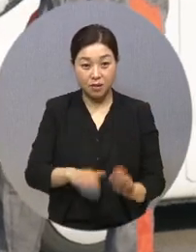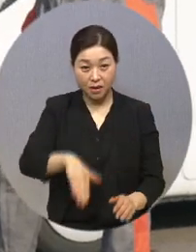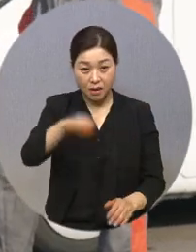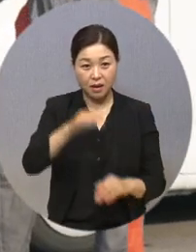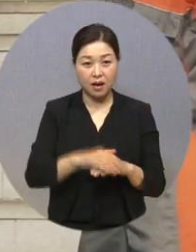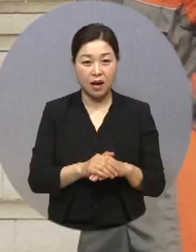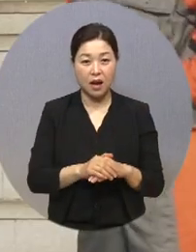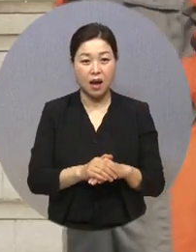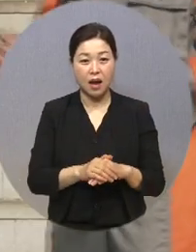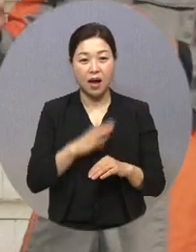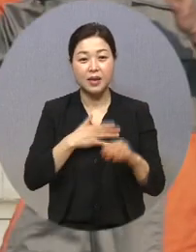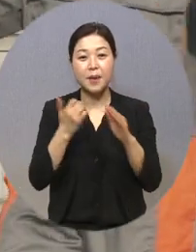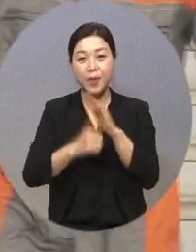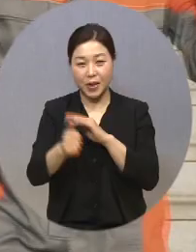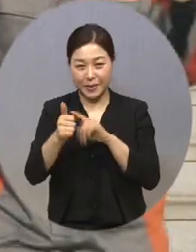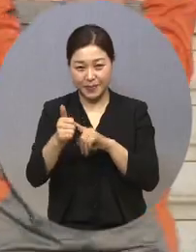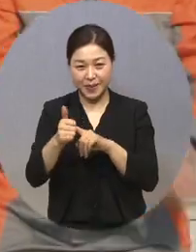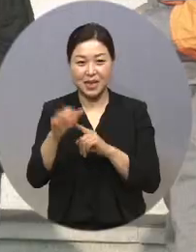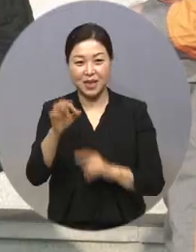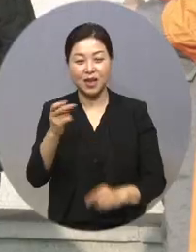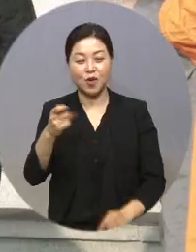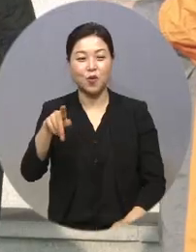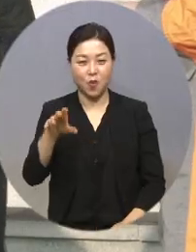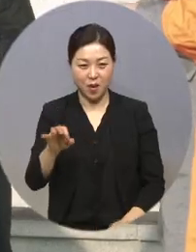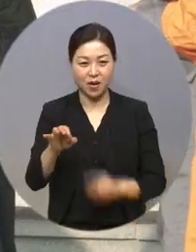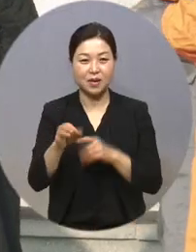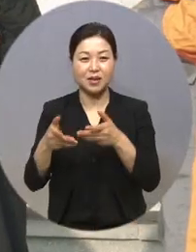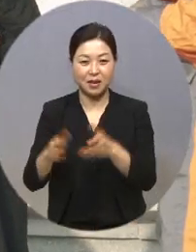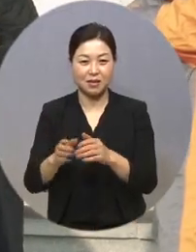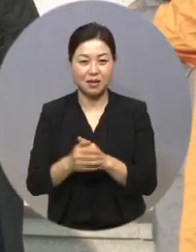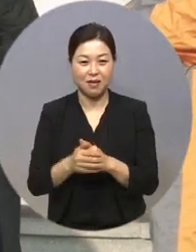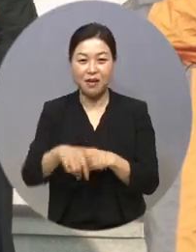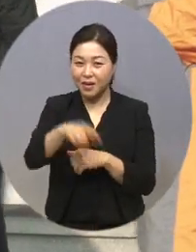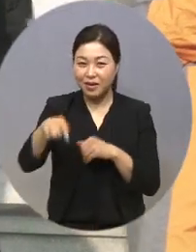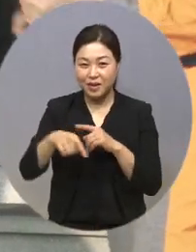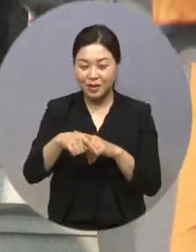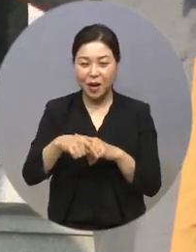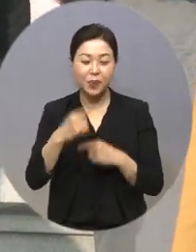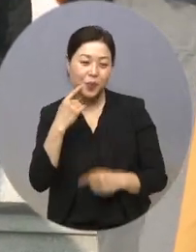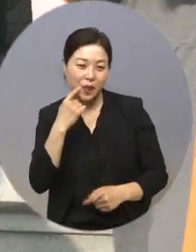영광 출신이십니다. 아버님, 영광 맛보고 가세요.